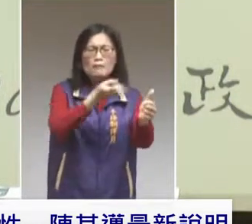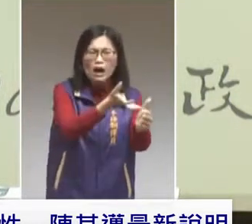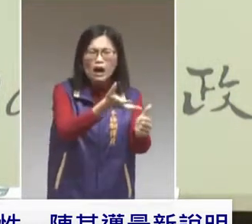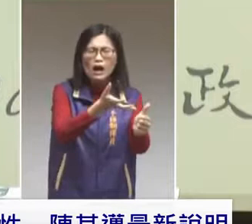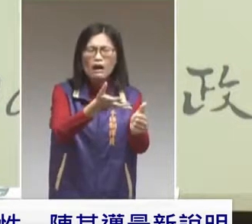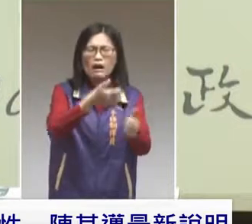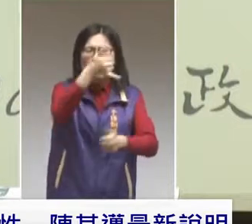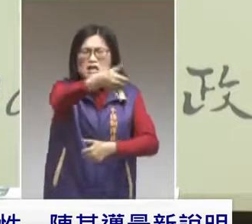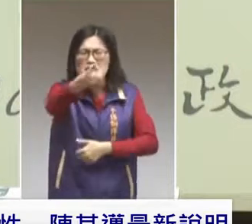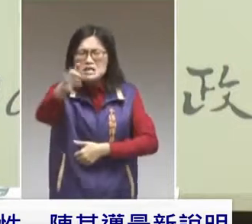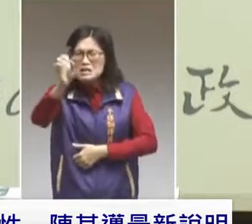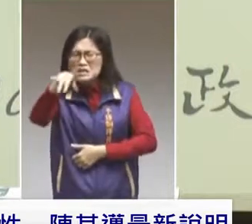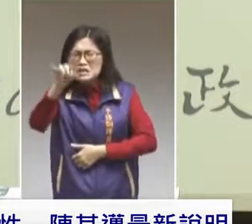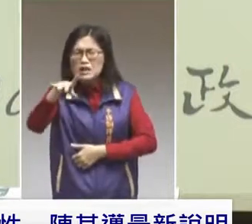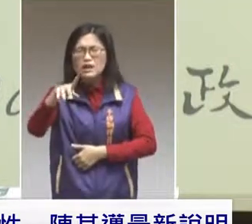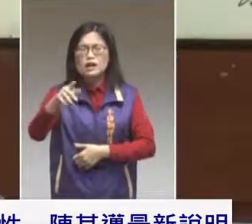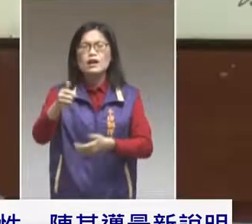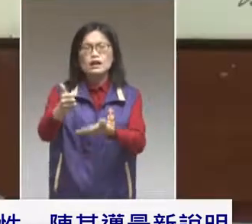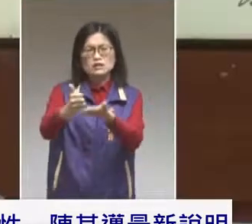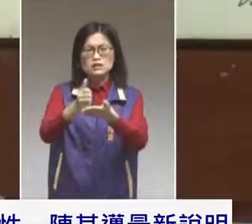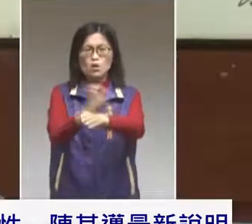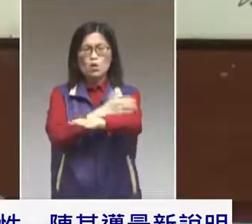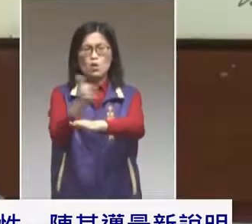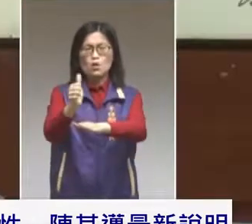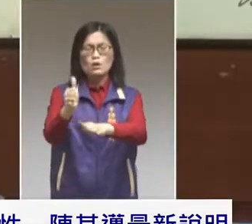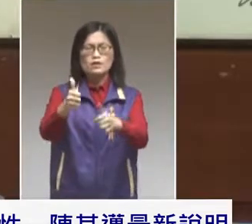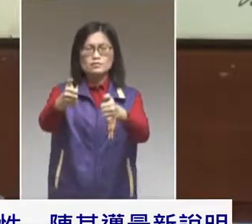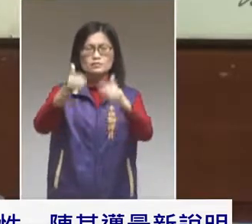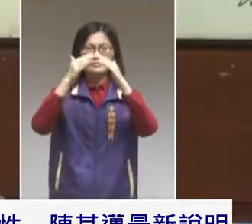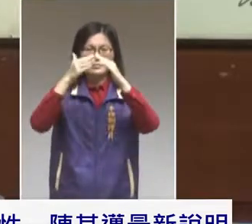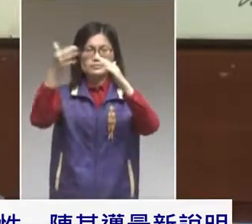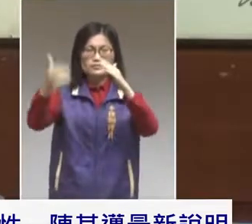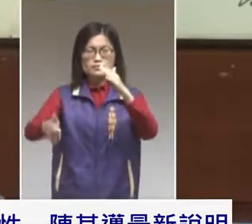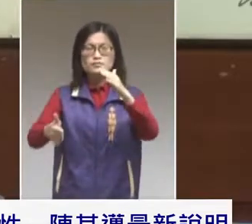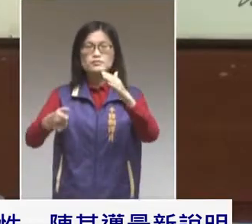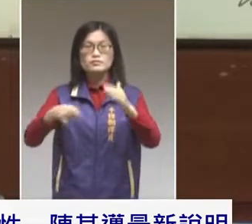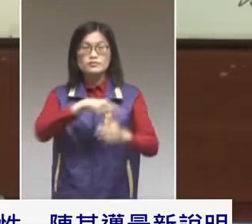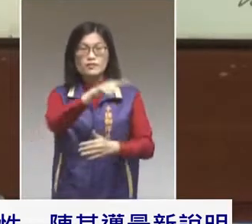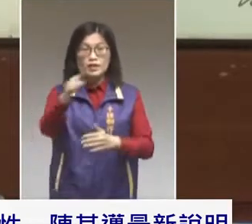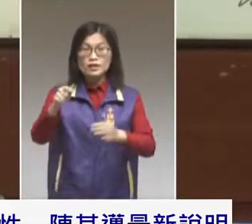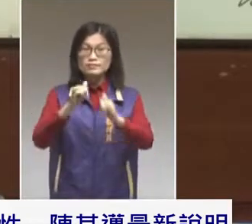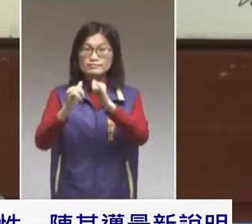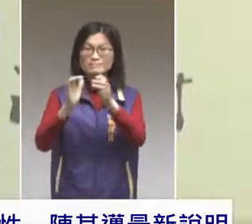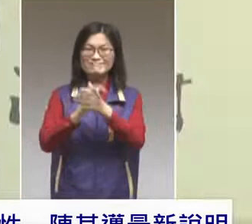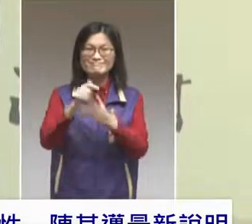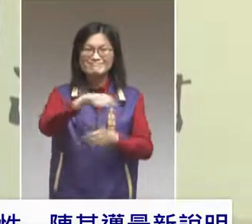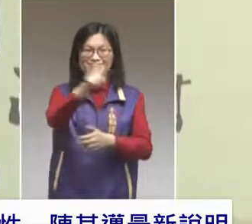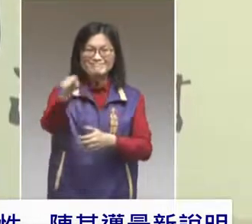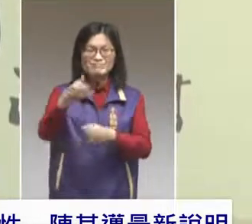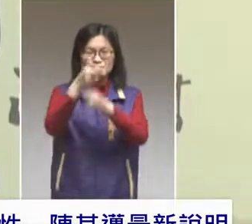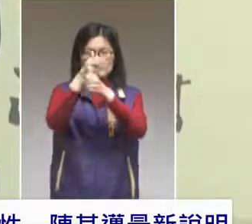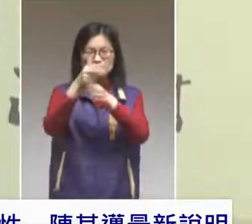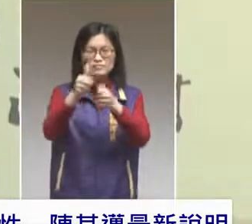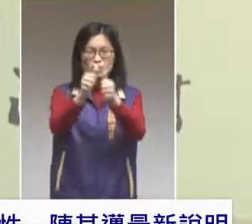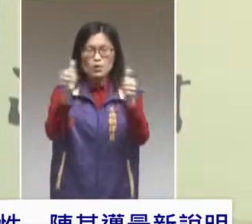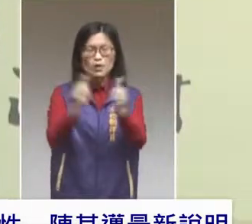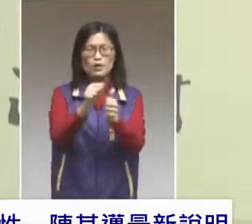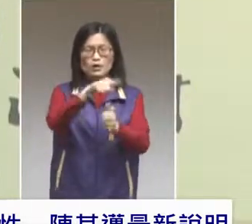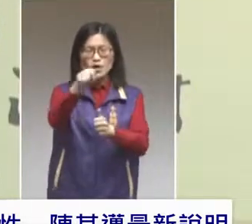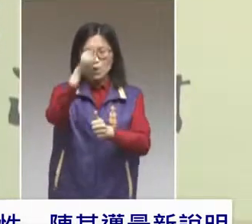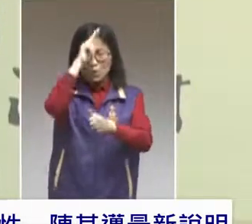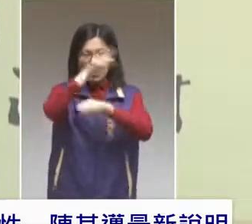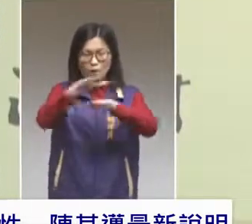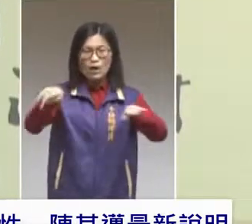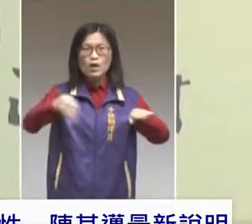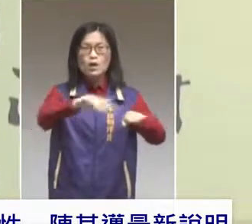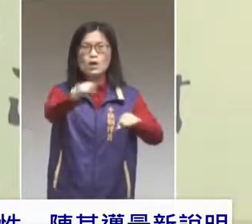染疫的足迹，跟我们在处理的部分，我请潘基正来跟大家做说明。 是市长，各位